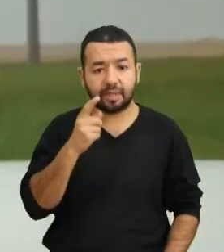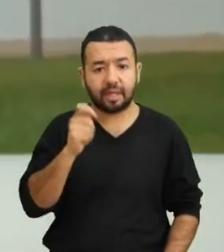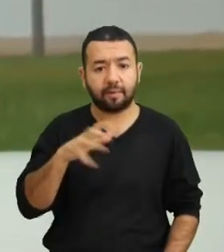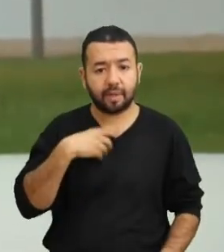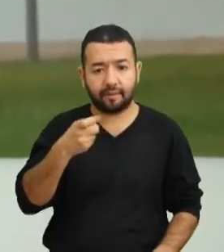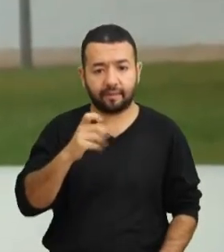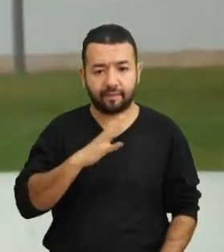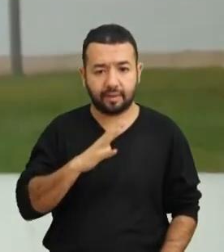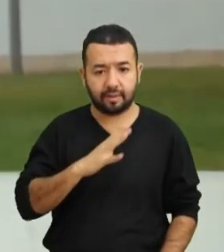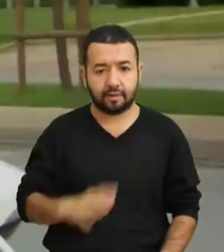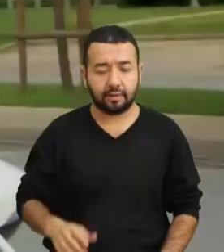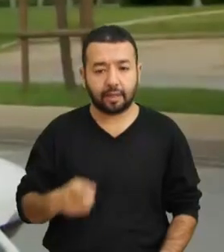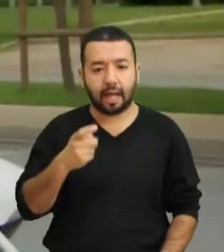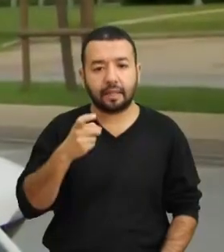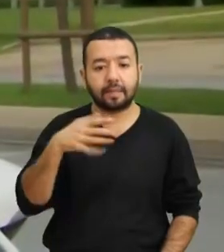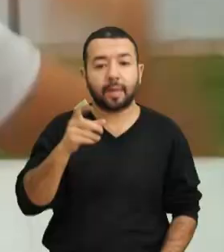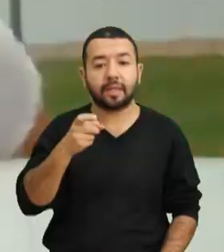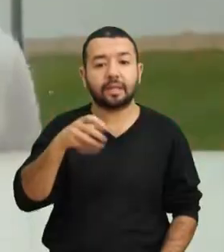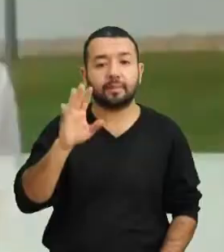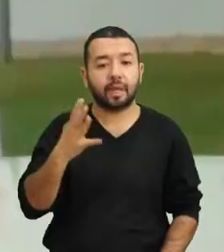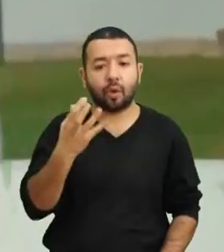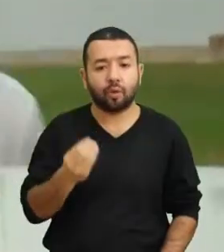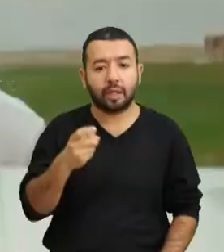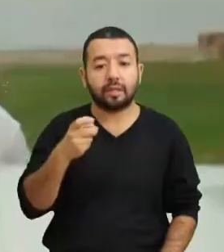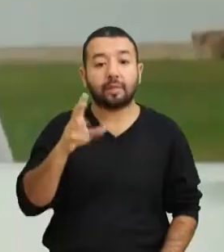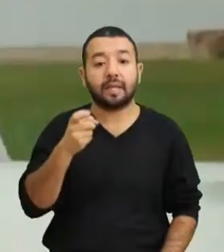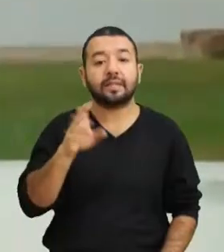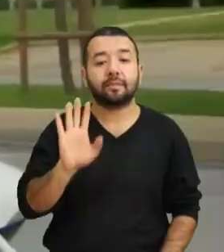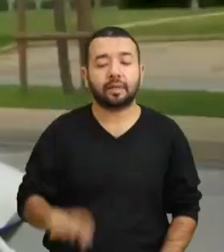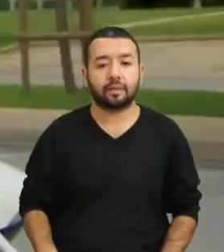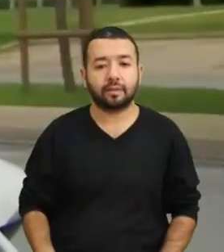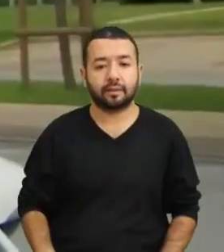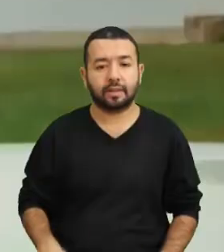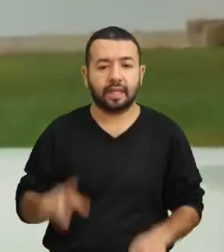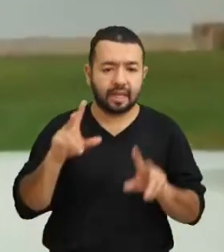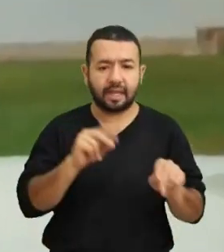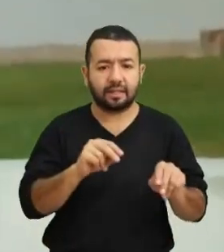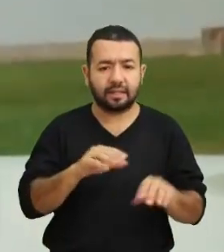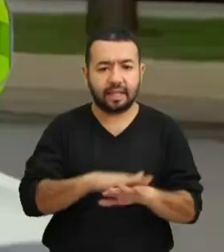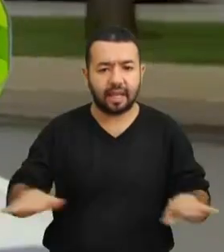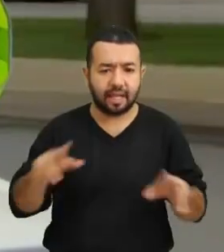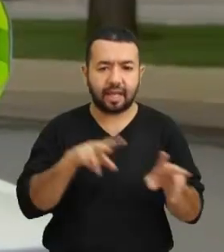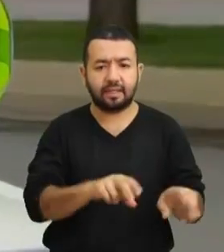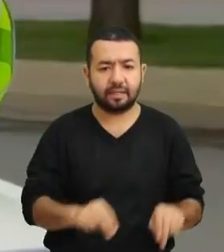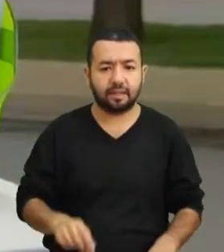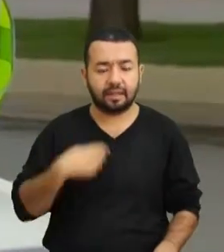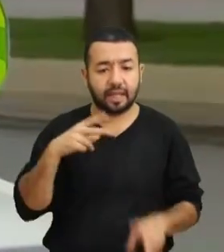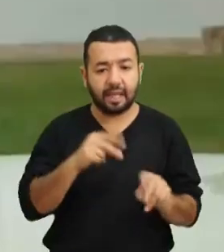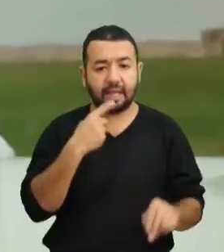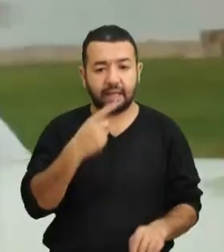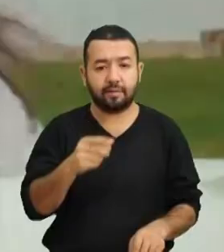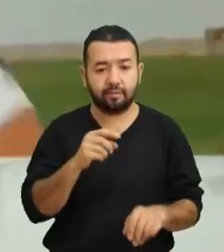ederim. Ateş etmeyin, ateş etmeyin ne olur. Ne olur ateş etmeyin. Yere yat. Yere mi? Yere yat dedim